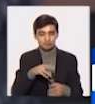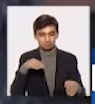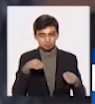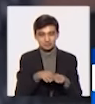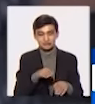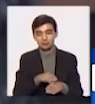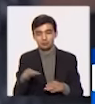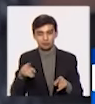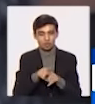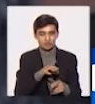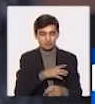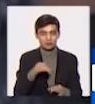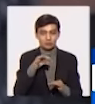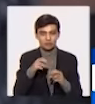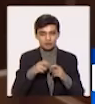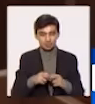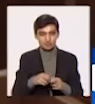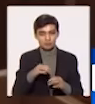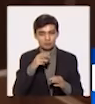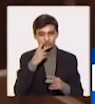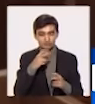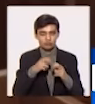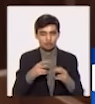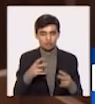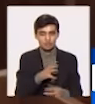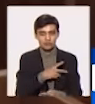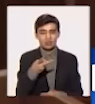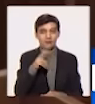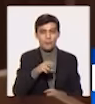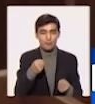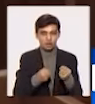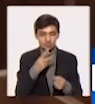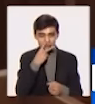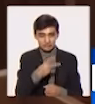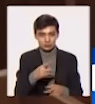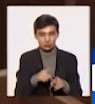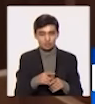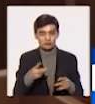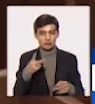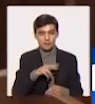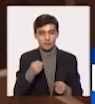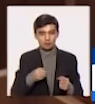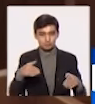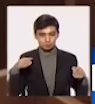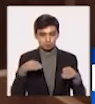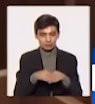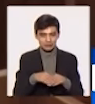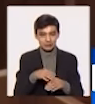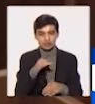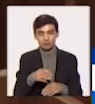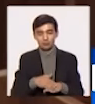көліктің соқтығысына мән берілмеген дегенді айтады. Екі машинаны көрсең, екі машина тұмсық соғылған. Былай соғылған міне,